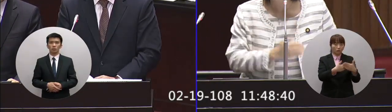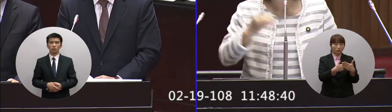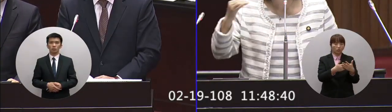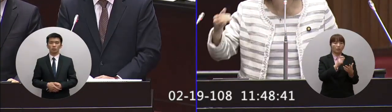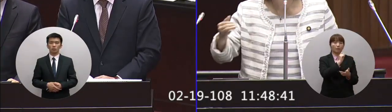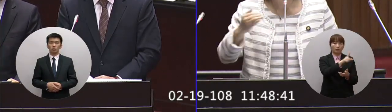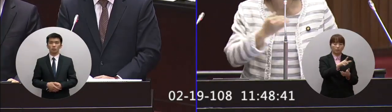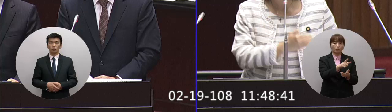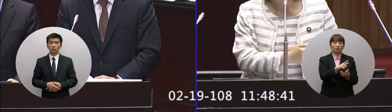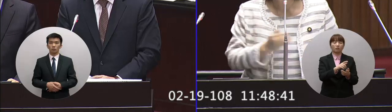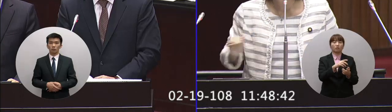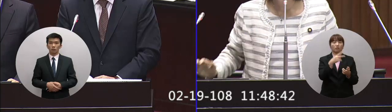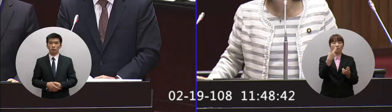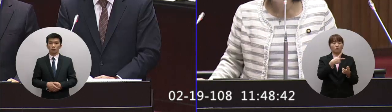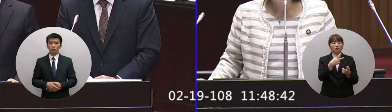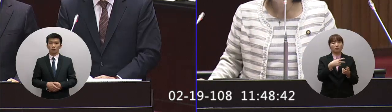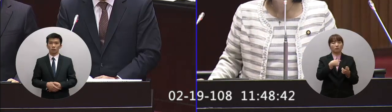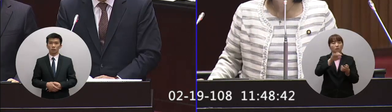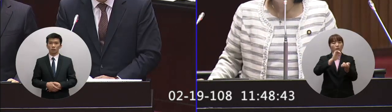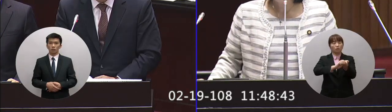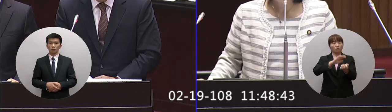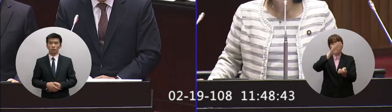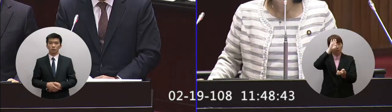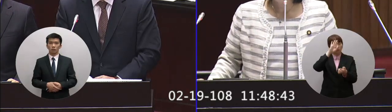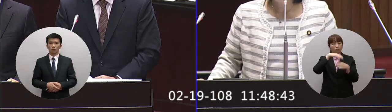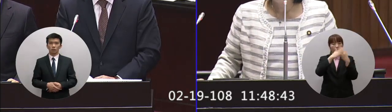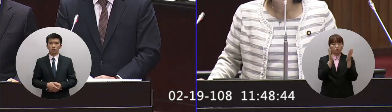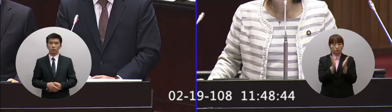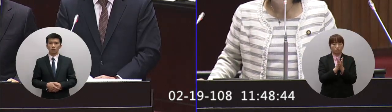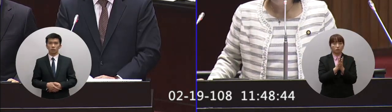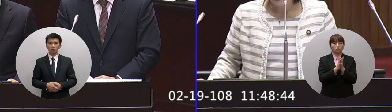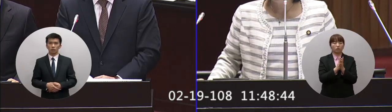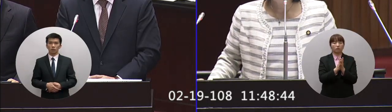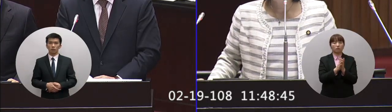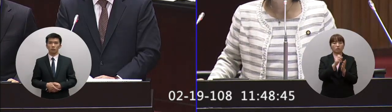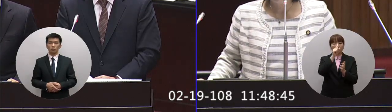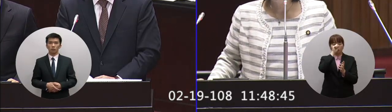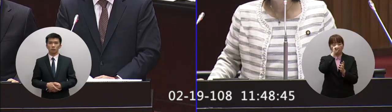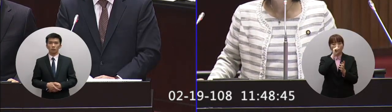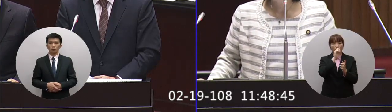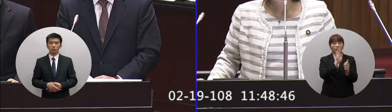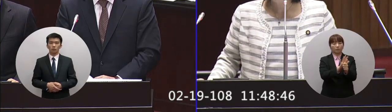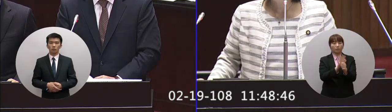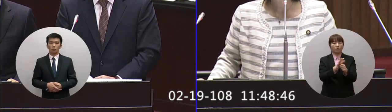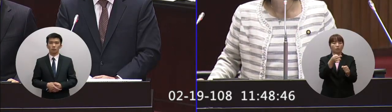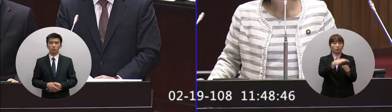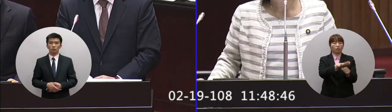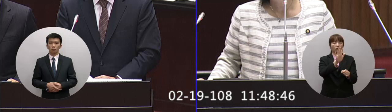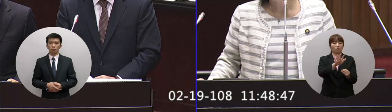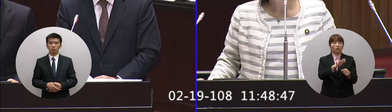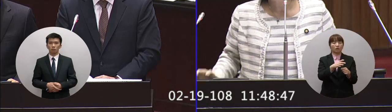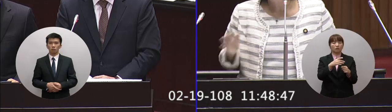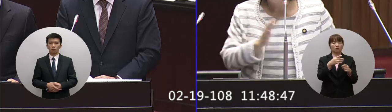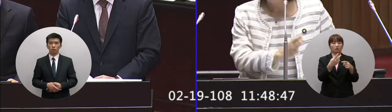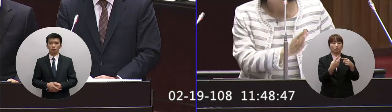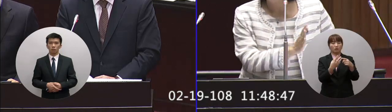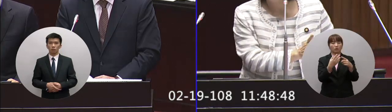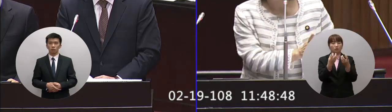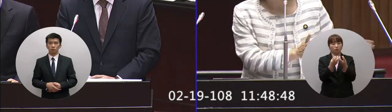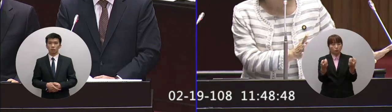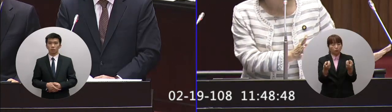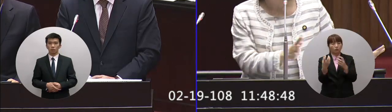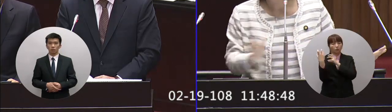到购物，或是甚至到看病，都能够得到好的一个照顾。那部分负担的部分